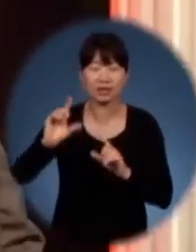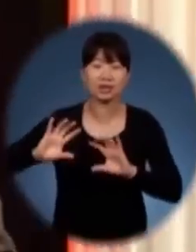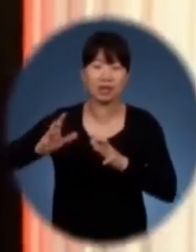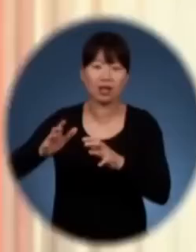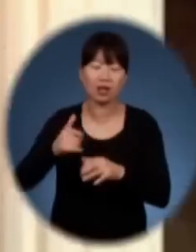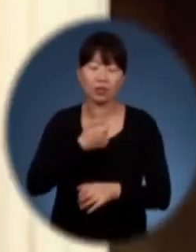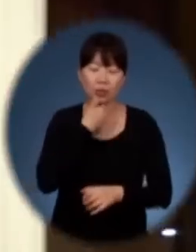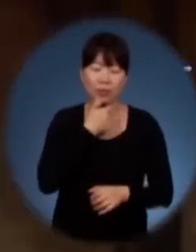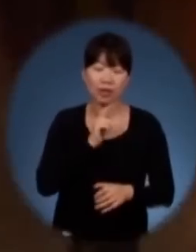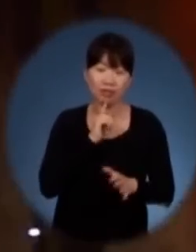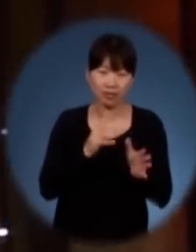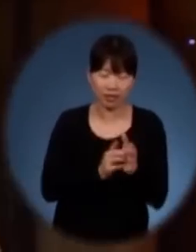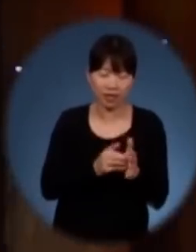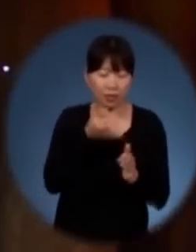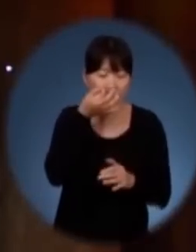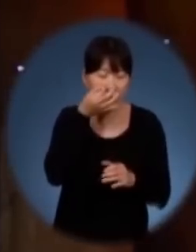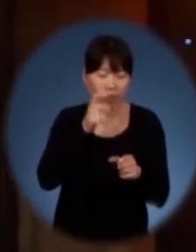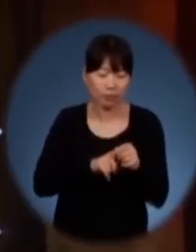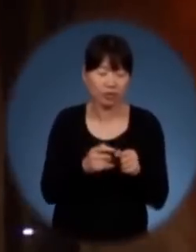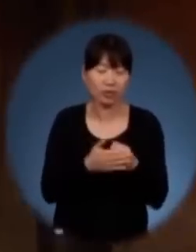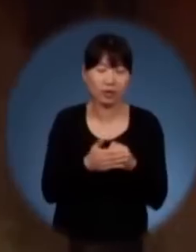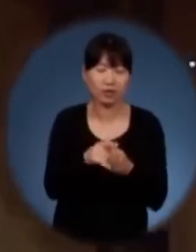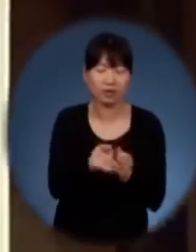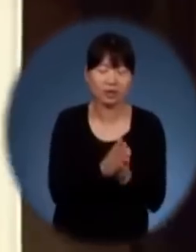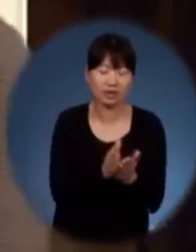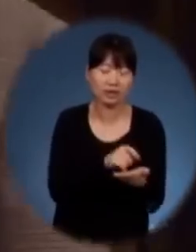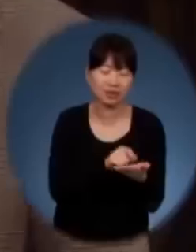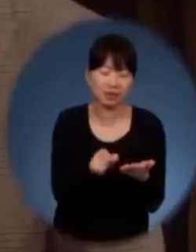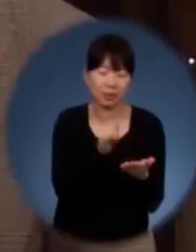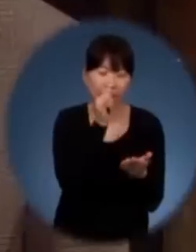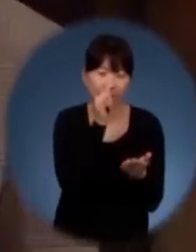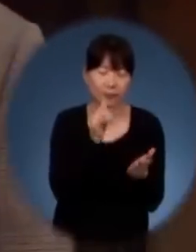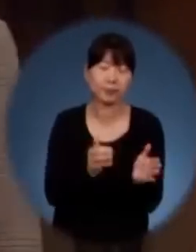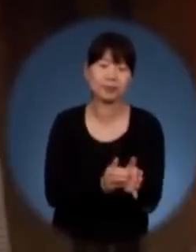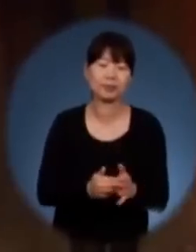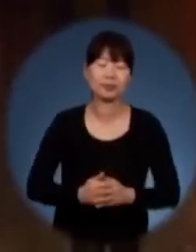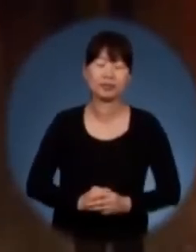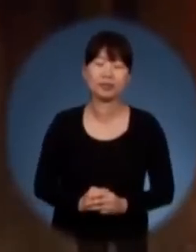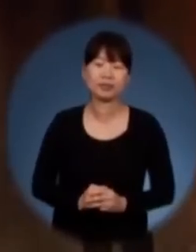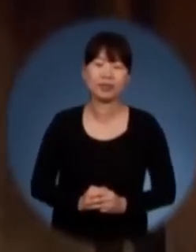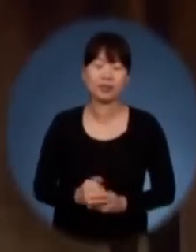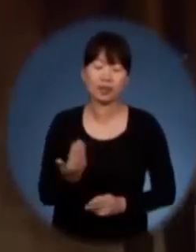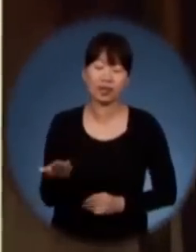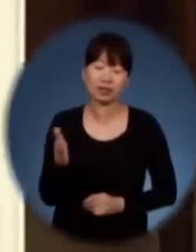로마였다 걸 보여주기 위해서이 책을 쓴 것입니다